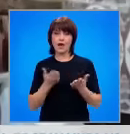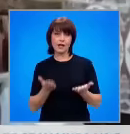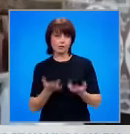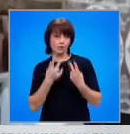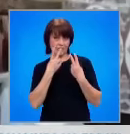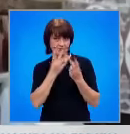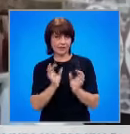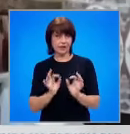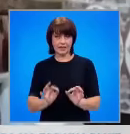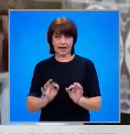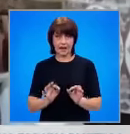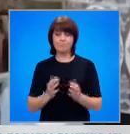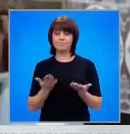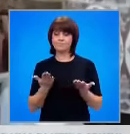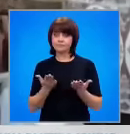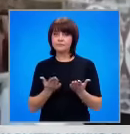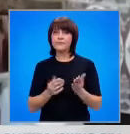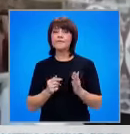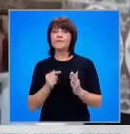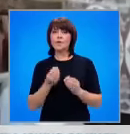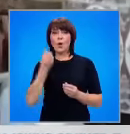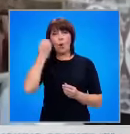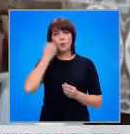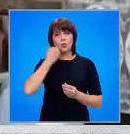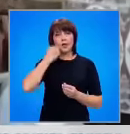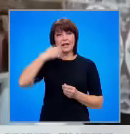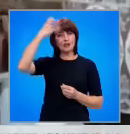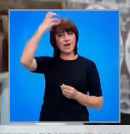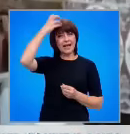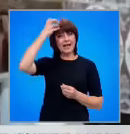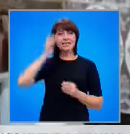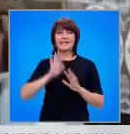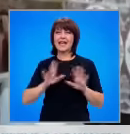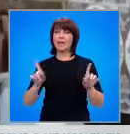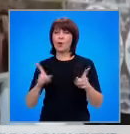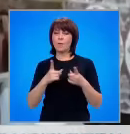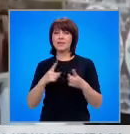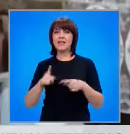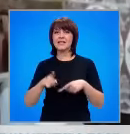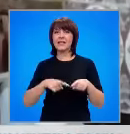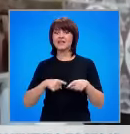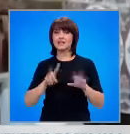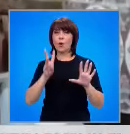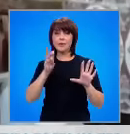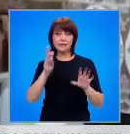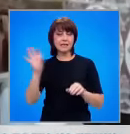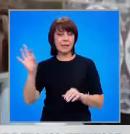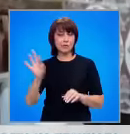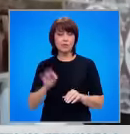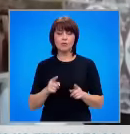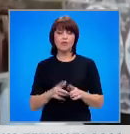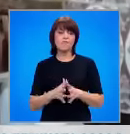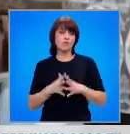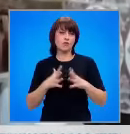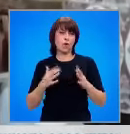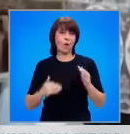така. Рейтингът на одобрение на кралицата по време на нейното управление се движи около 80%, което е много